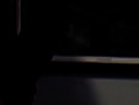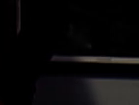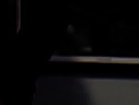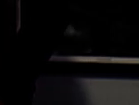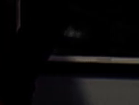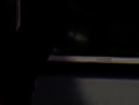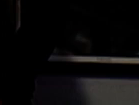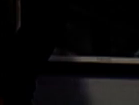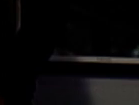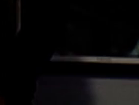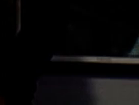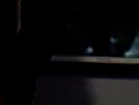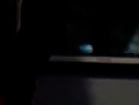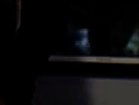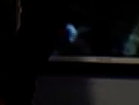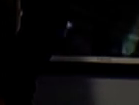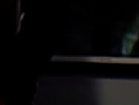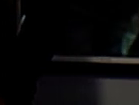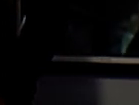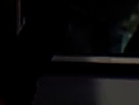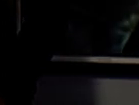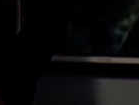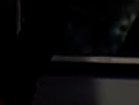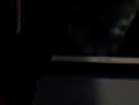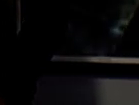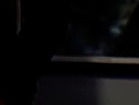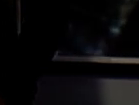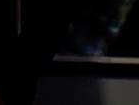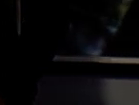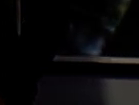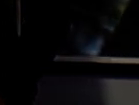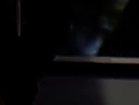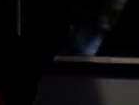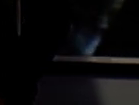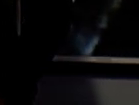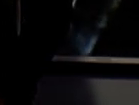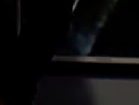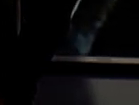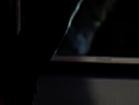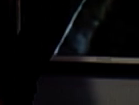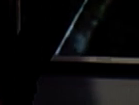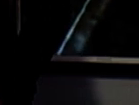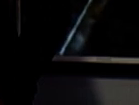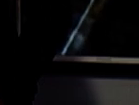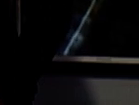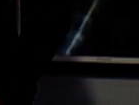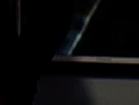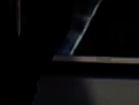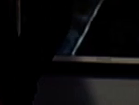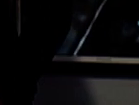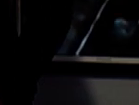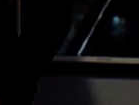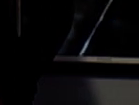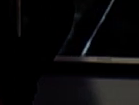які впливають на життя міста чи області, звітують про свою роботу і відповідають на ваші запитання. Сьогодні